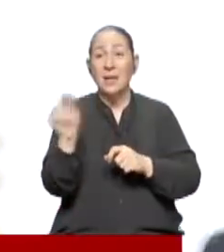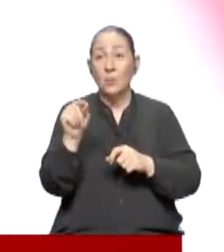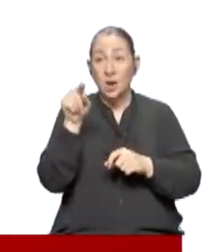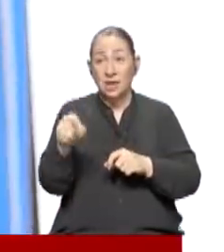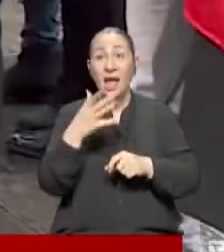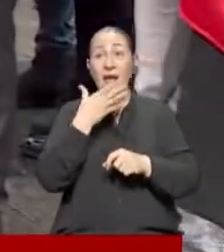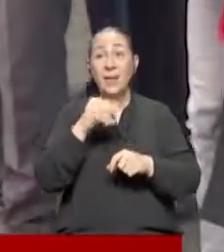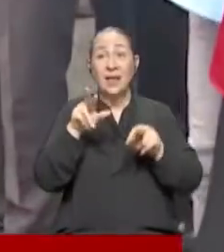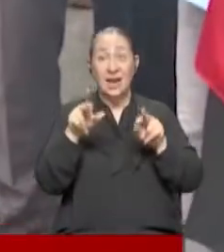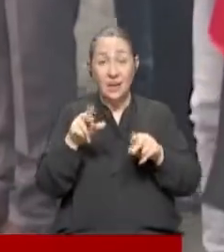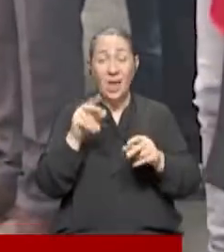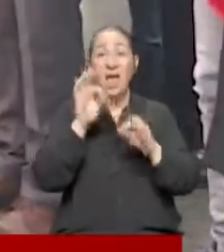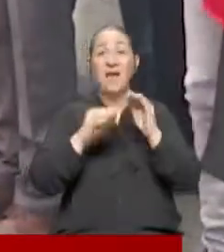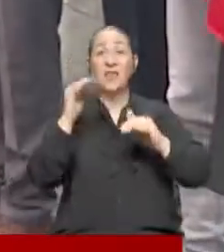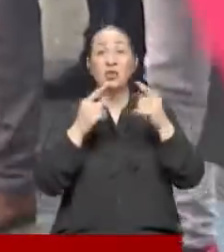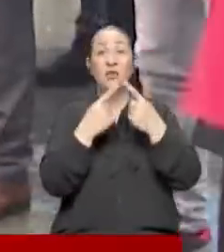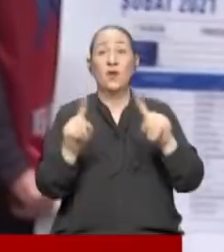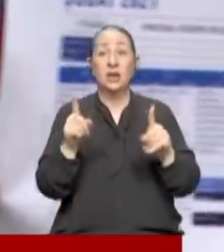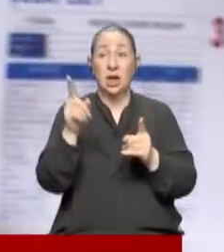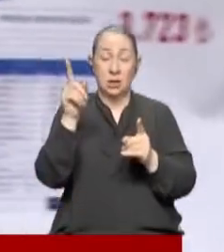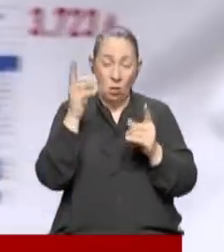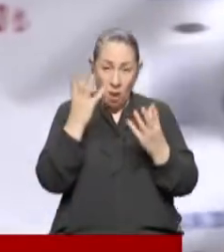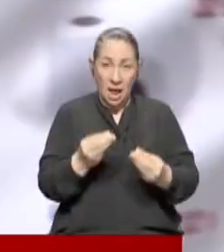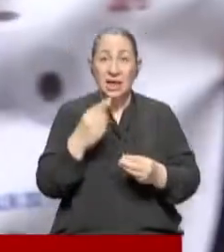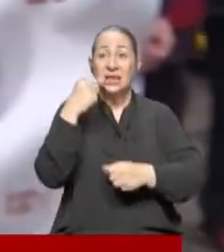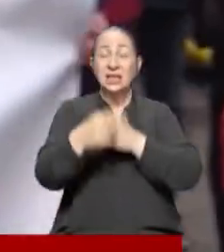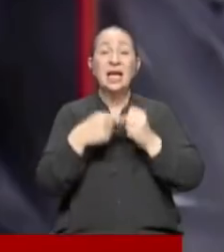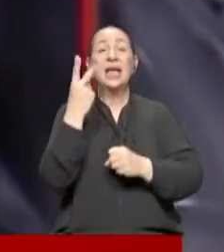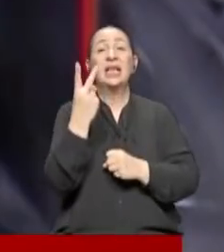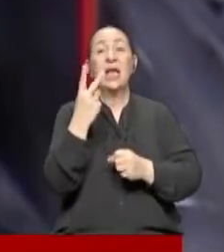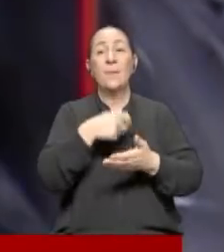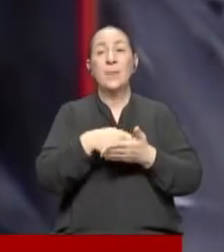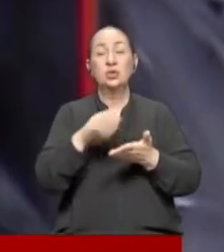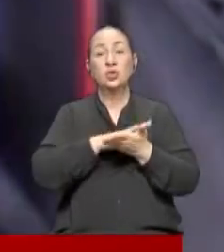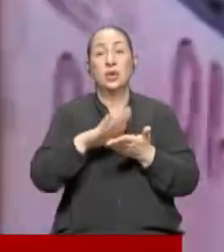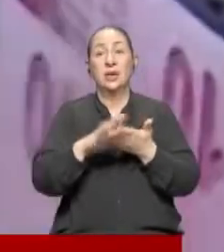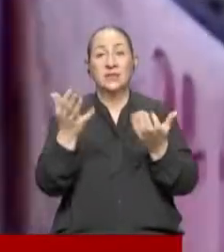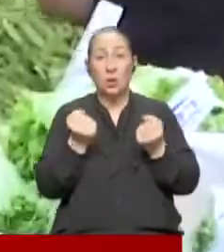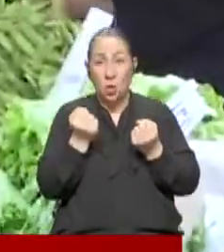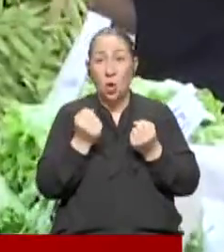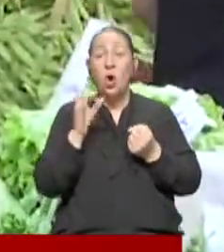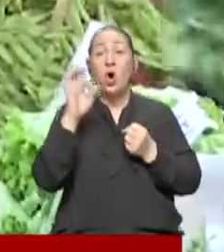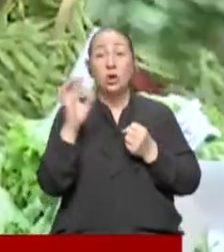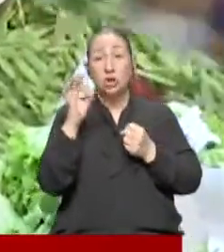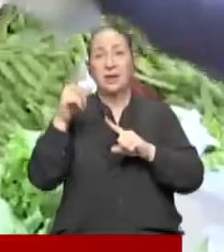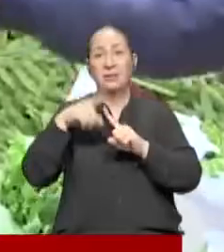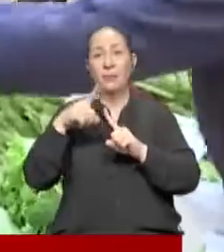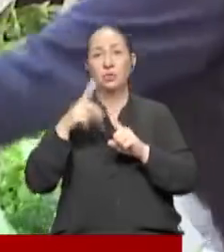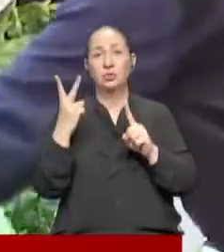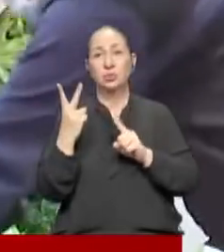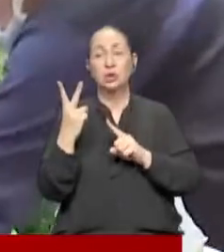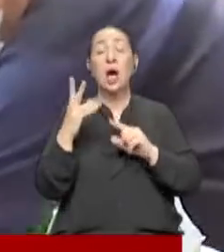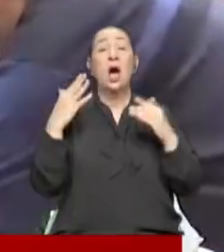memurlarsa emekliler gibi enflasyon farkı gözetilerek yılda iki kez maaş düzenlemesi alıyor. Ocak ve Temmuz